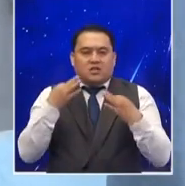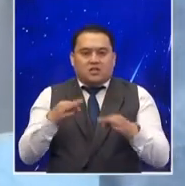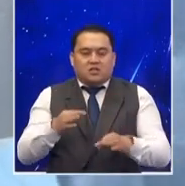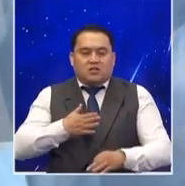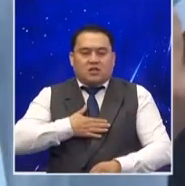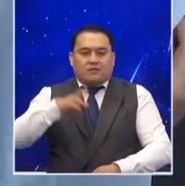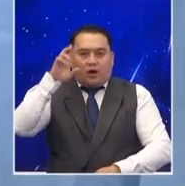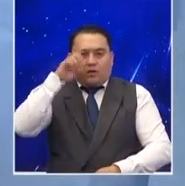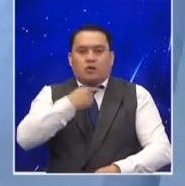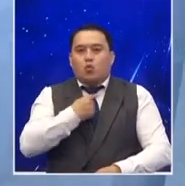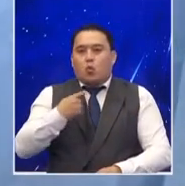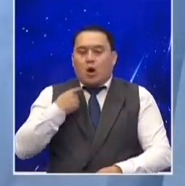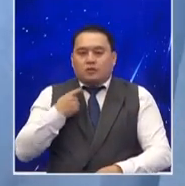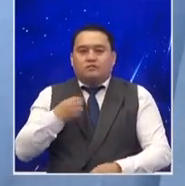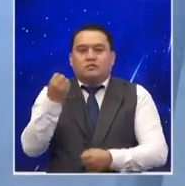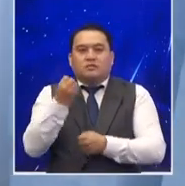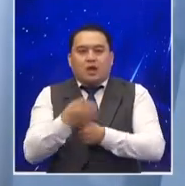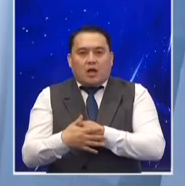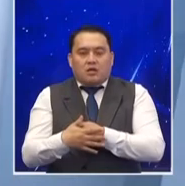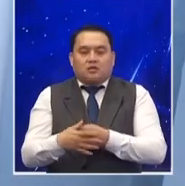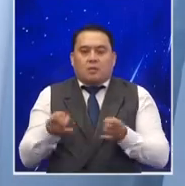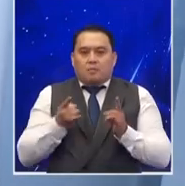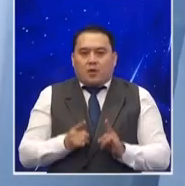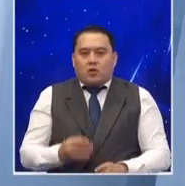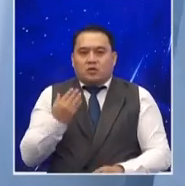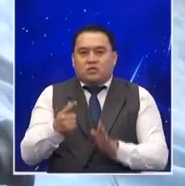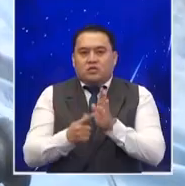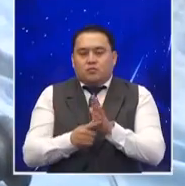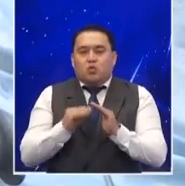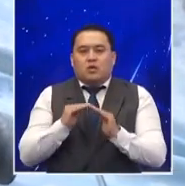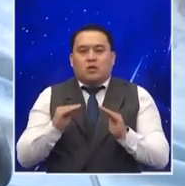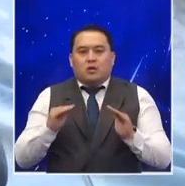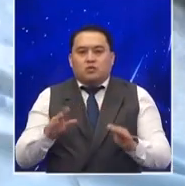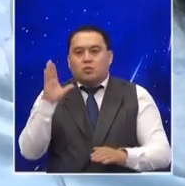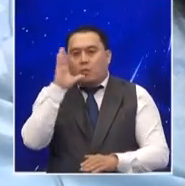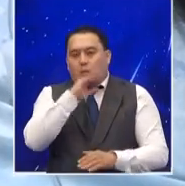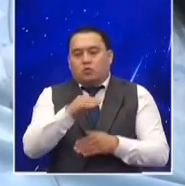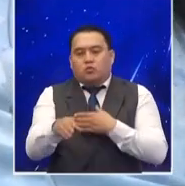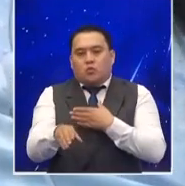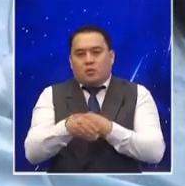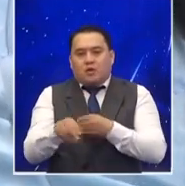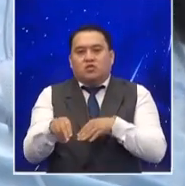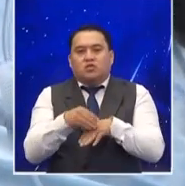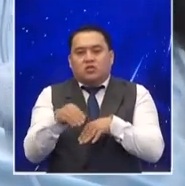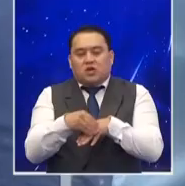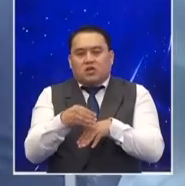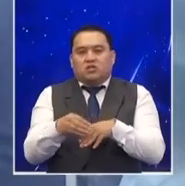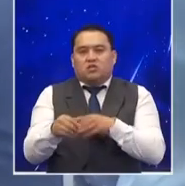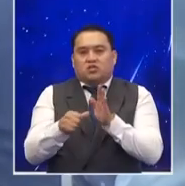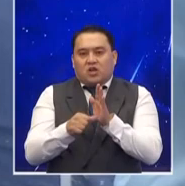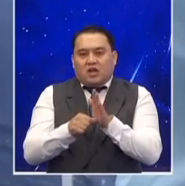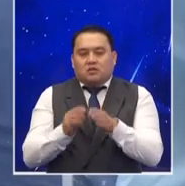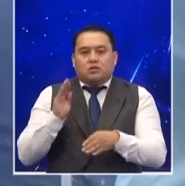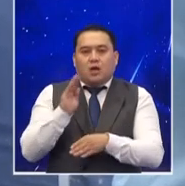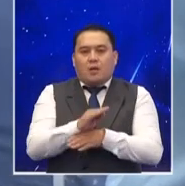нашей страны в Талдыкурганском перинатальном центре на свет появился ее 7-й ребенок. Назгуль с мужем уже воспитывает 6 детей. С прибавлением в